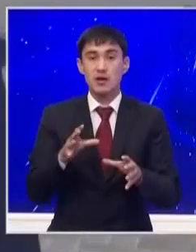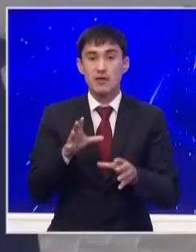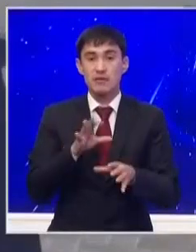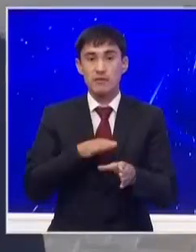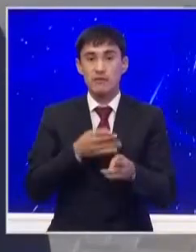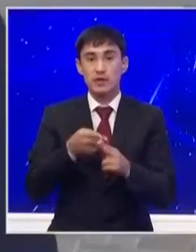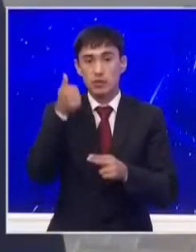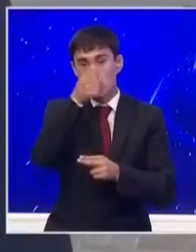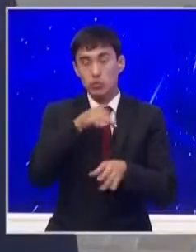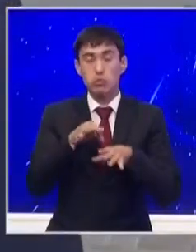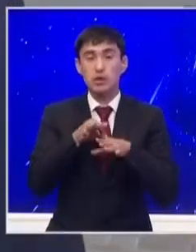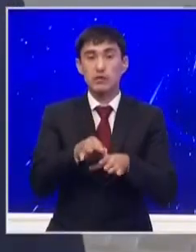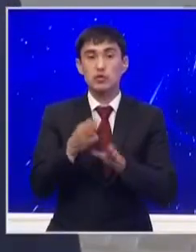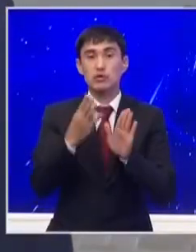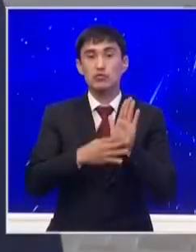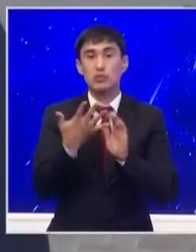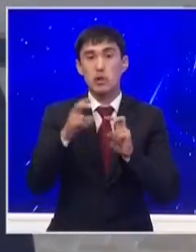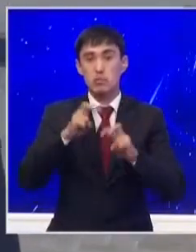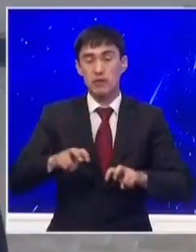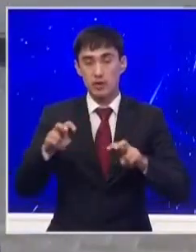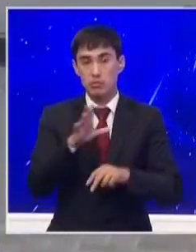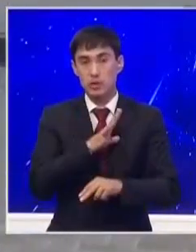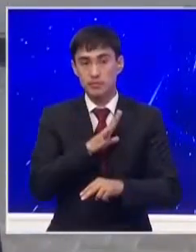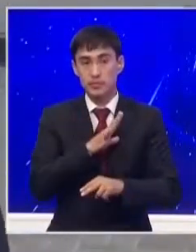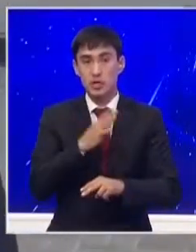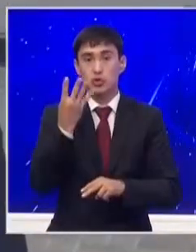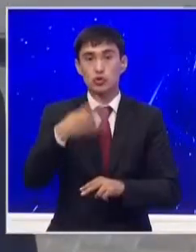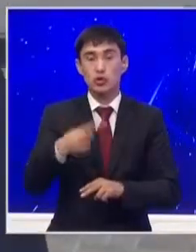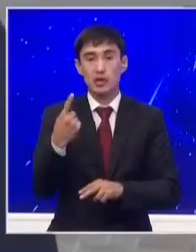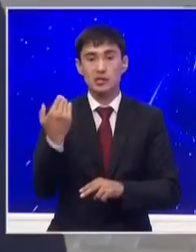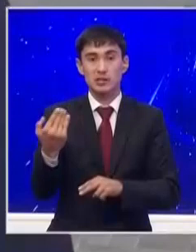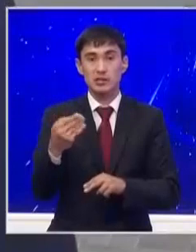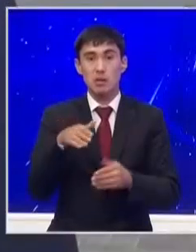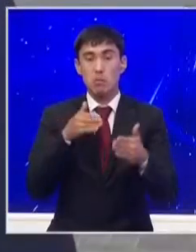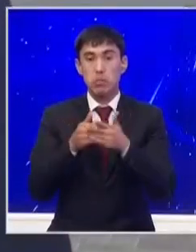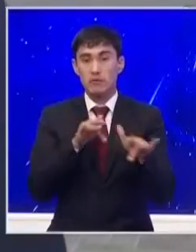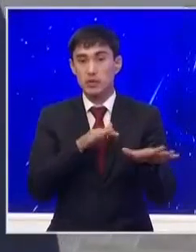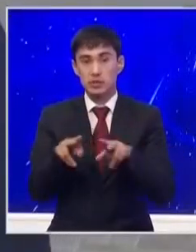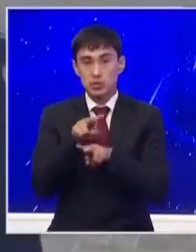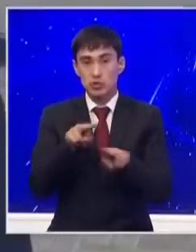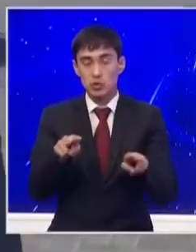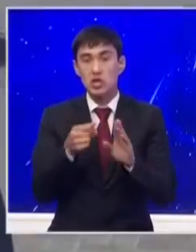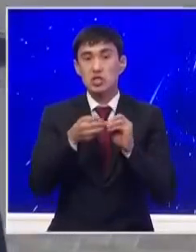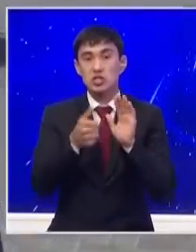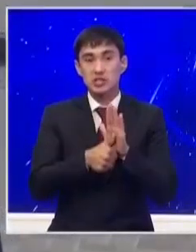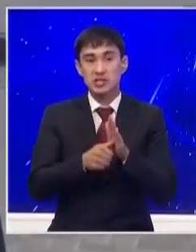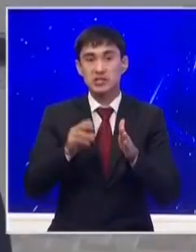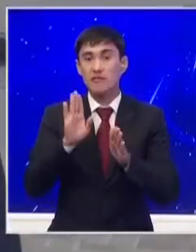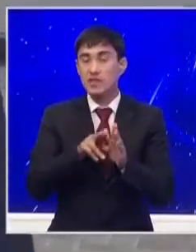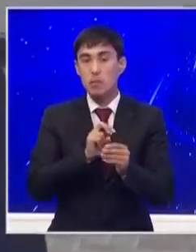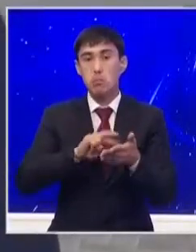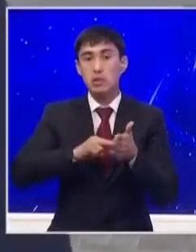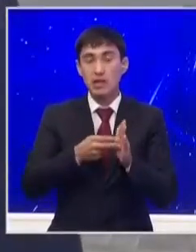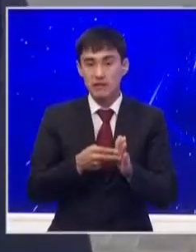в этом году проведено 95 проверок. Из них 41 профилактический контроль, 16 неплановых проверок